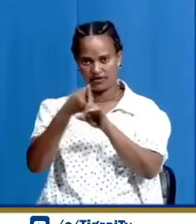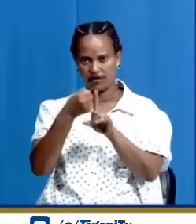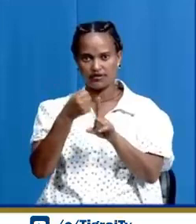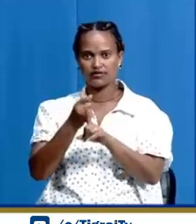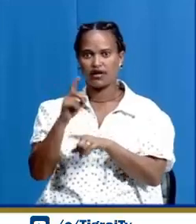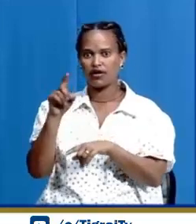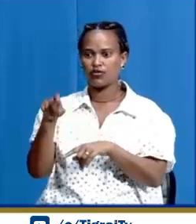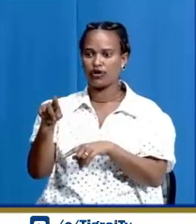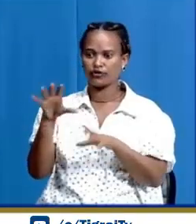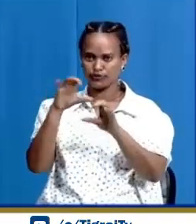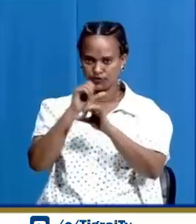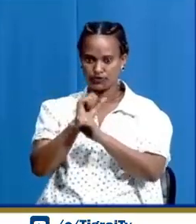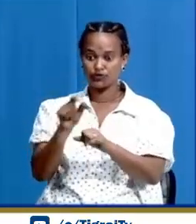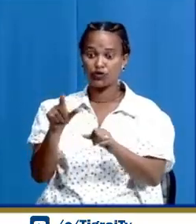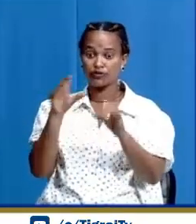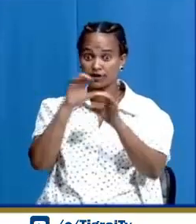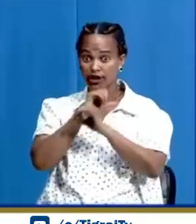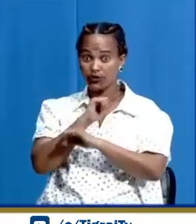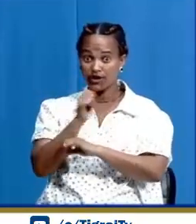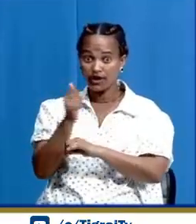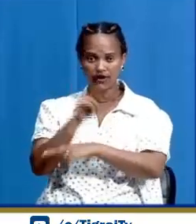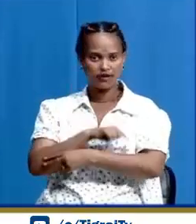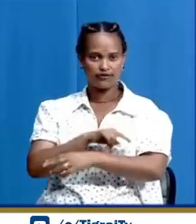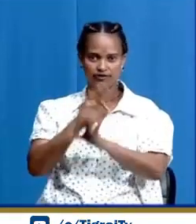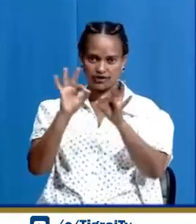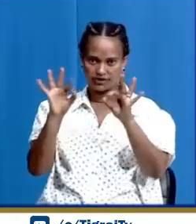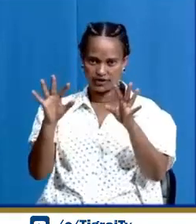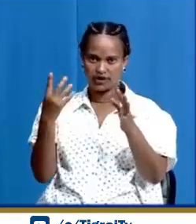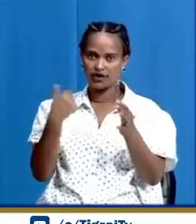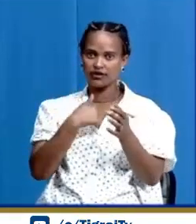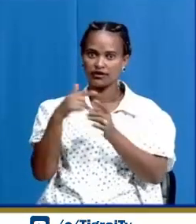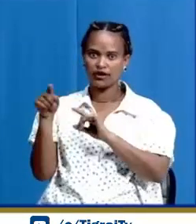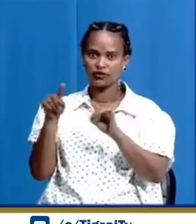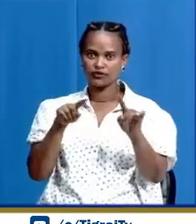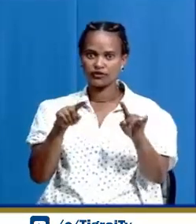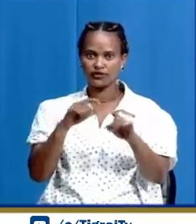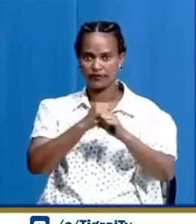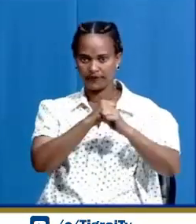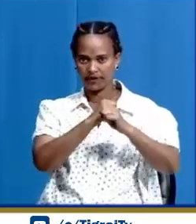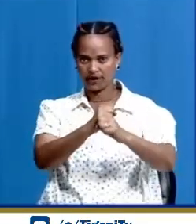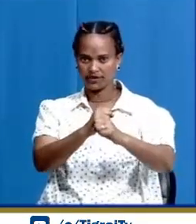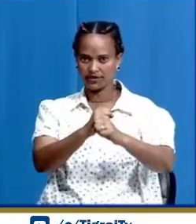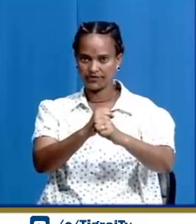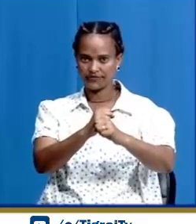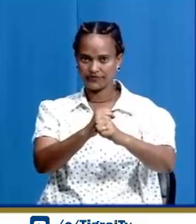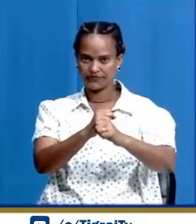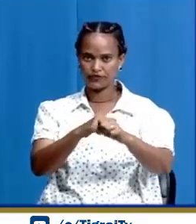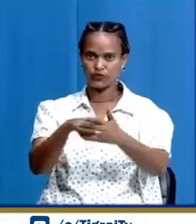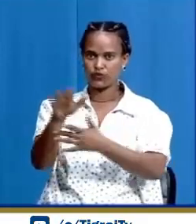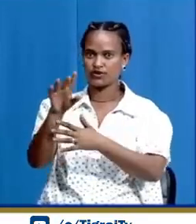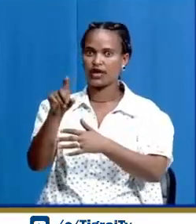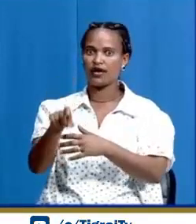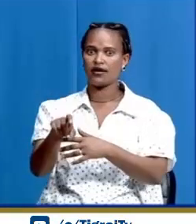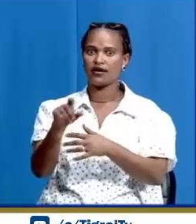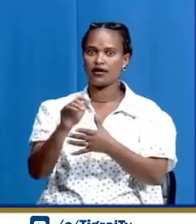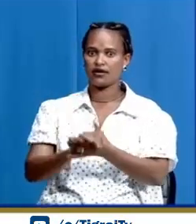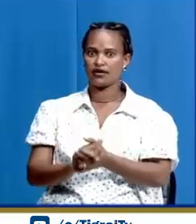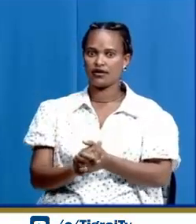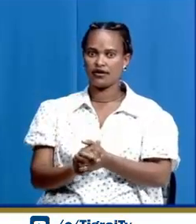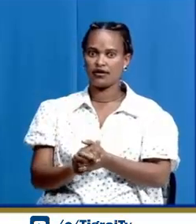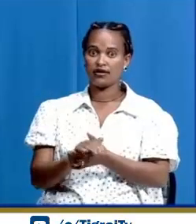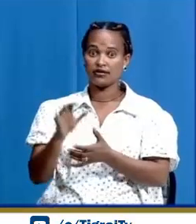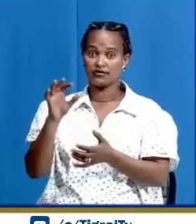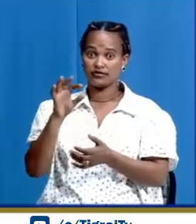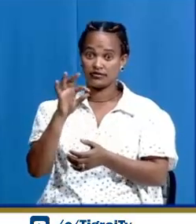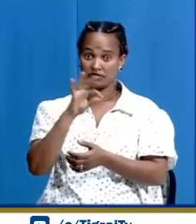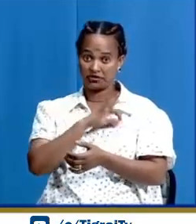ላኣቶም ንመጨራሽ ማለት እዩ እዚኦም ጨረሻ ዕረፍቲ ስለዘየለ ንሕና እውን ንምምካት ክንወፅ እኒአና እየ ዚ ዝቀረየ